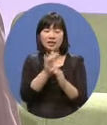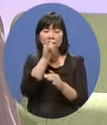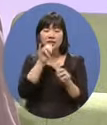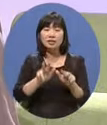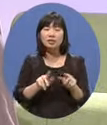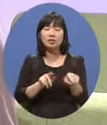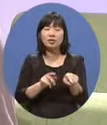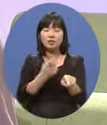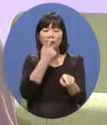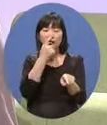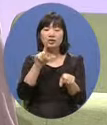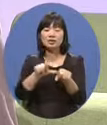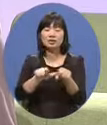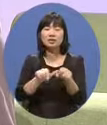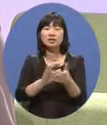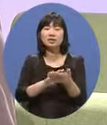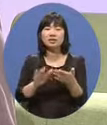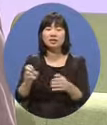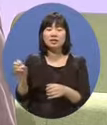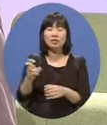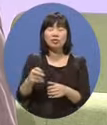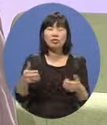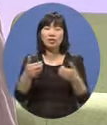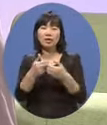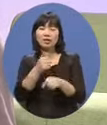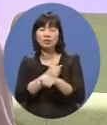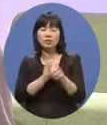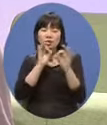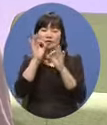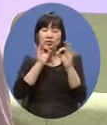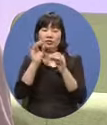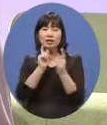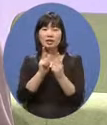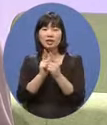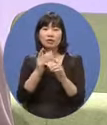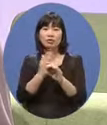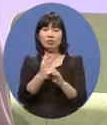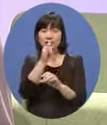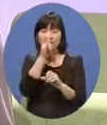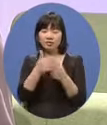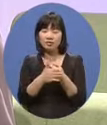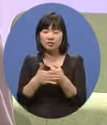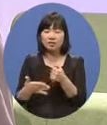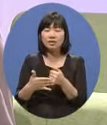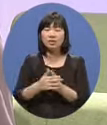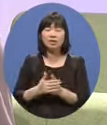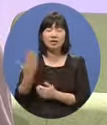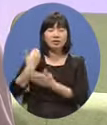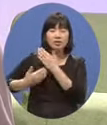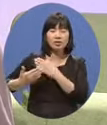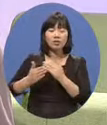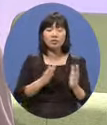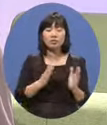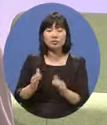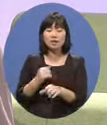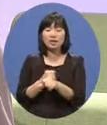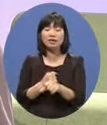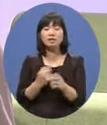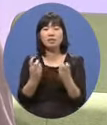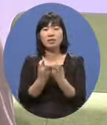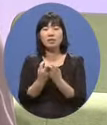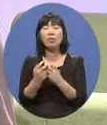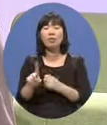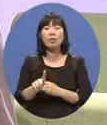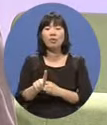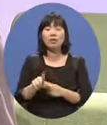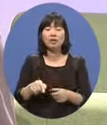이제 그걸 배우는 단계거든요. 네. 자꾸 좌충우돌하고 시행착오를 겪잖아요. 그래서 그 전에 준비를 시켜주실 수 있는